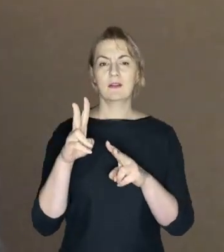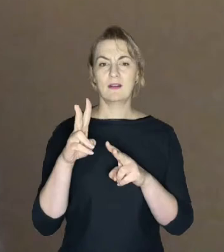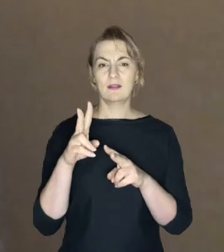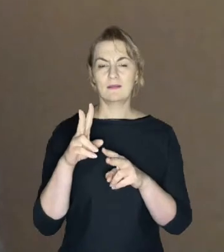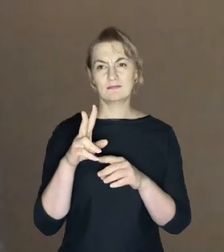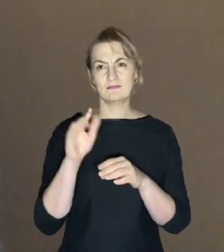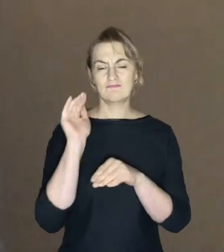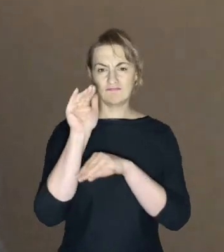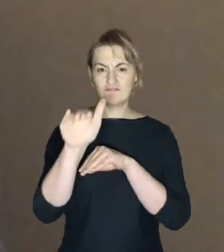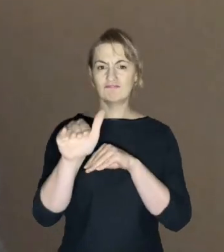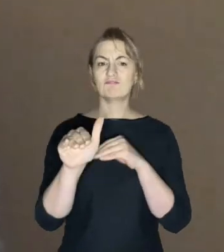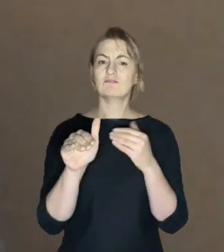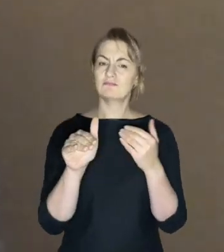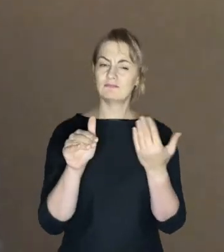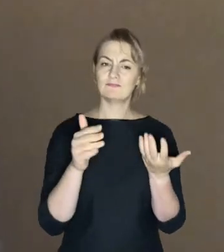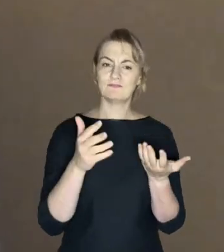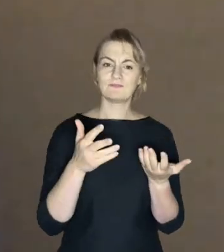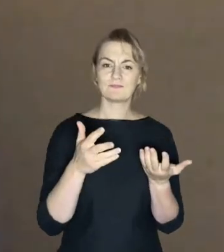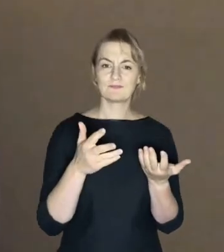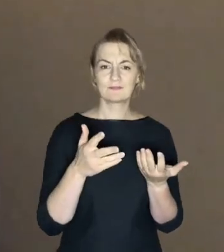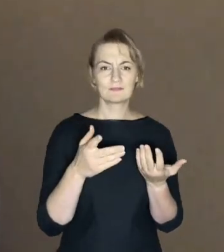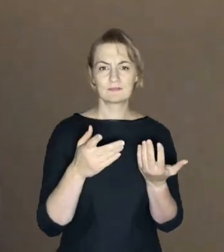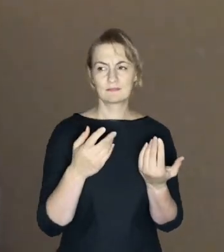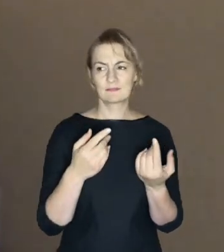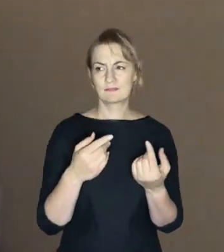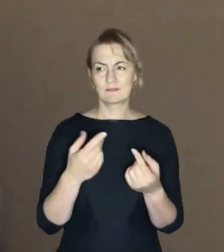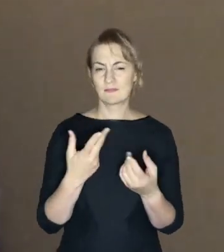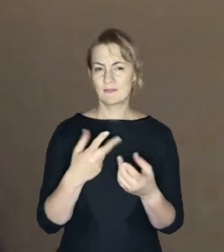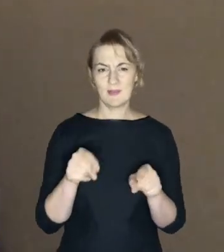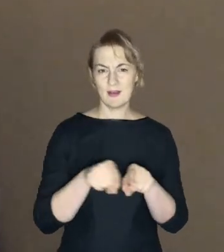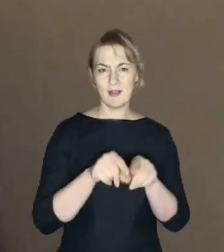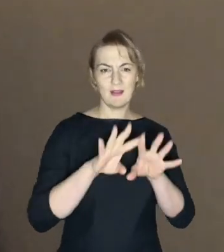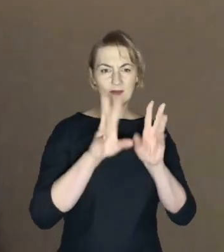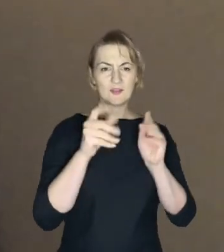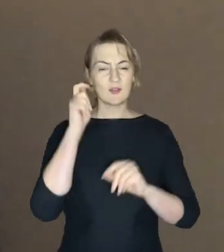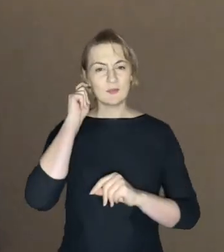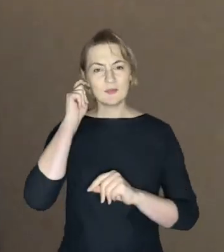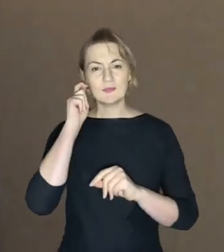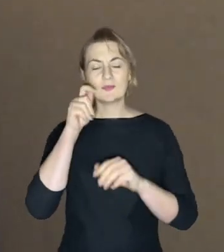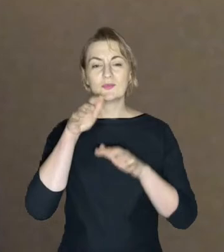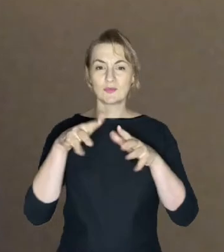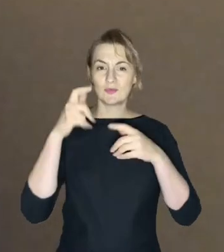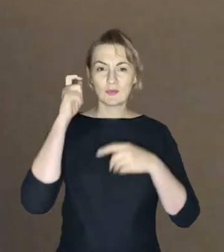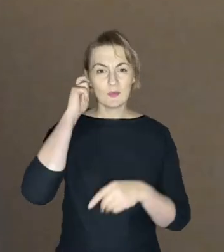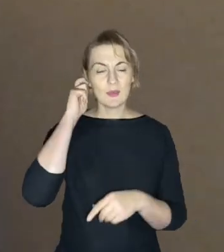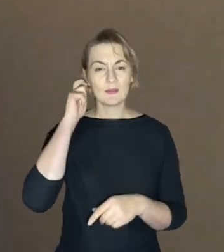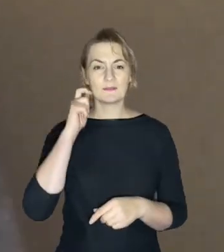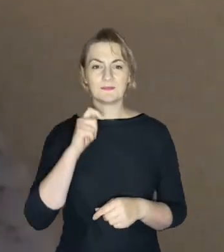uzasadnioną nadzieję, to oczywiście nie dotyczy wszystkich kobiet, bo bardzo wiele kobiet też